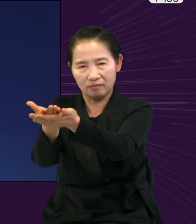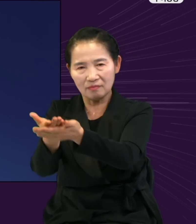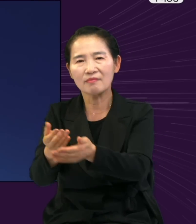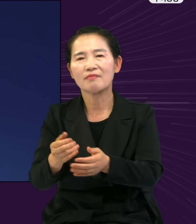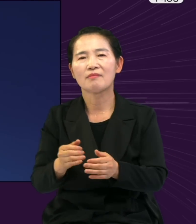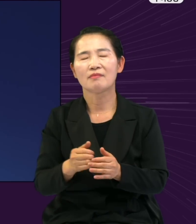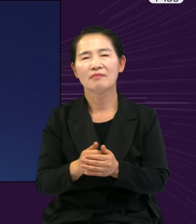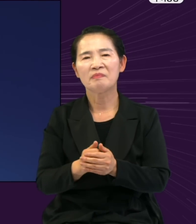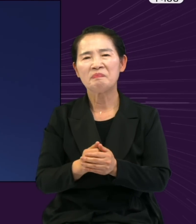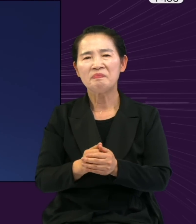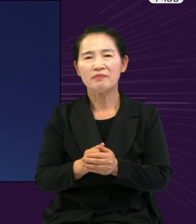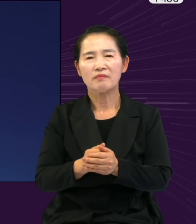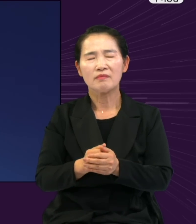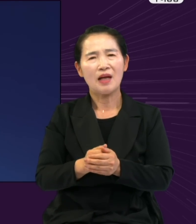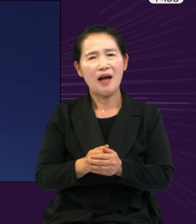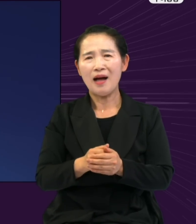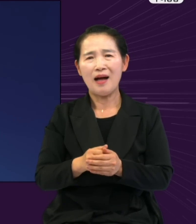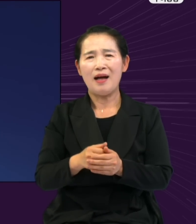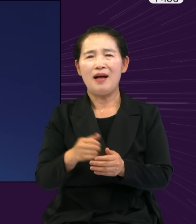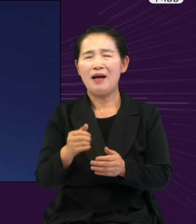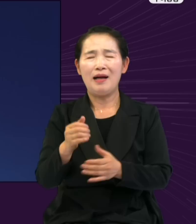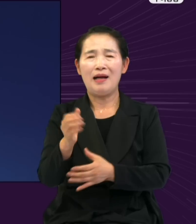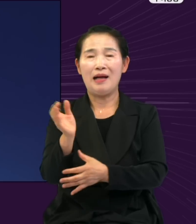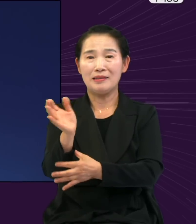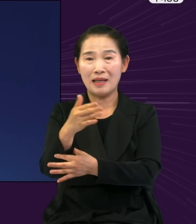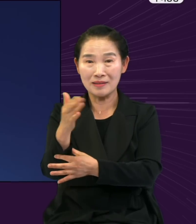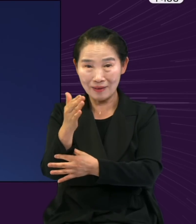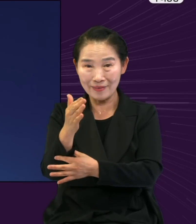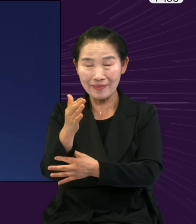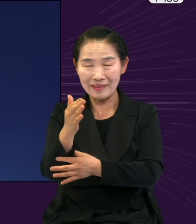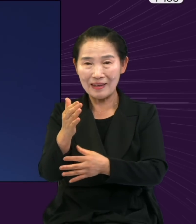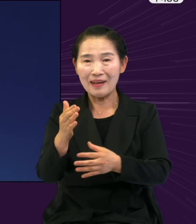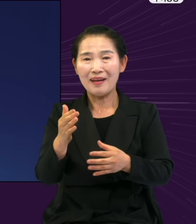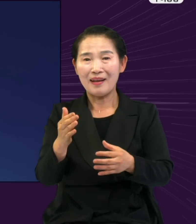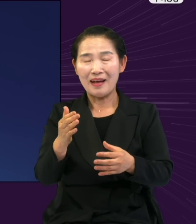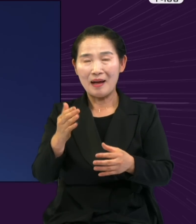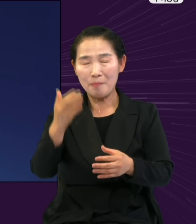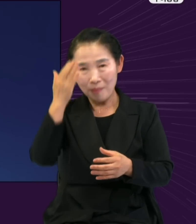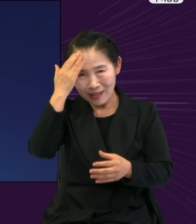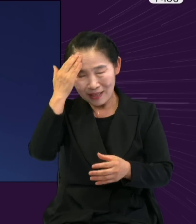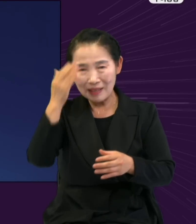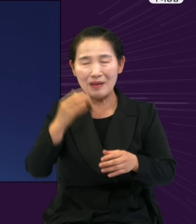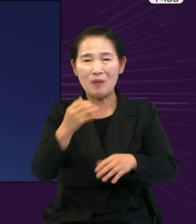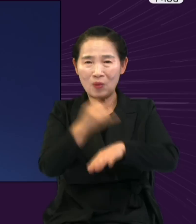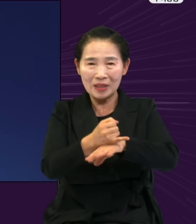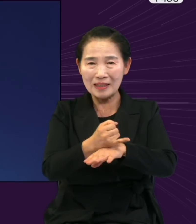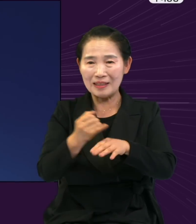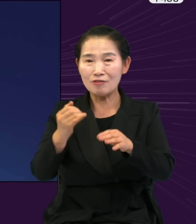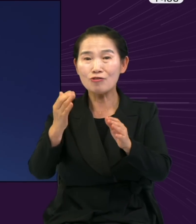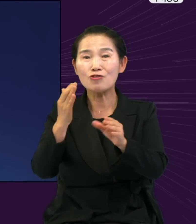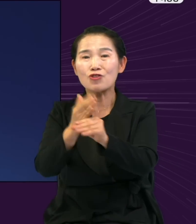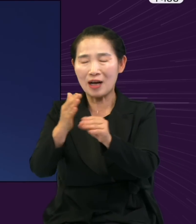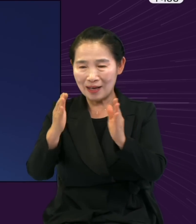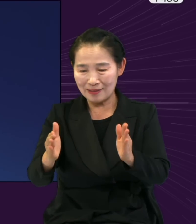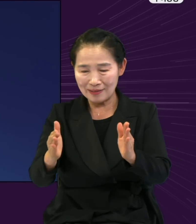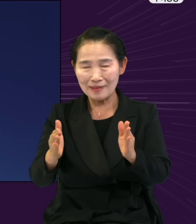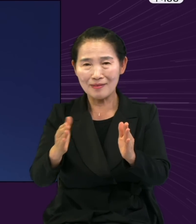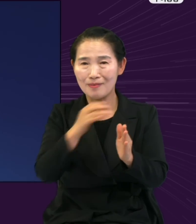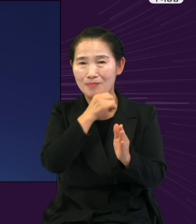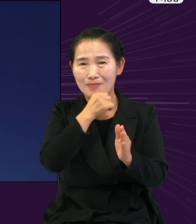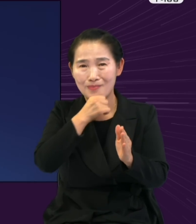하나님께서는 생선의 가운데 도막으로 가장 좋을 때 내가 그를 받기를 원한다고 저를 설득하기